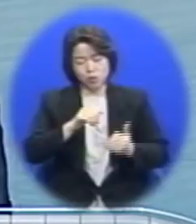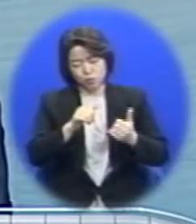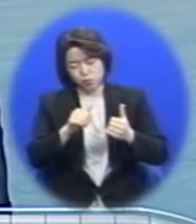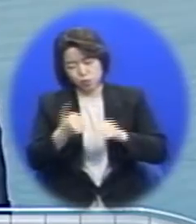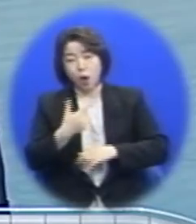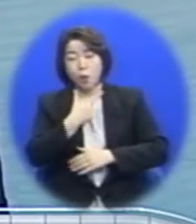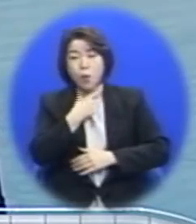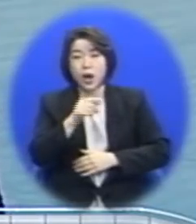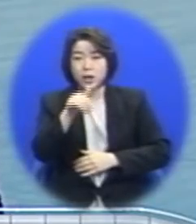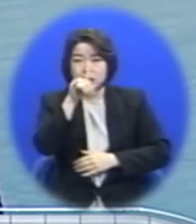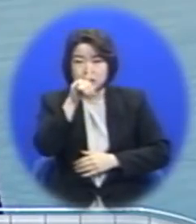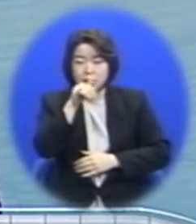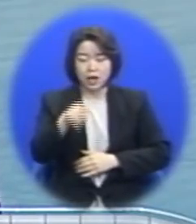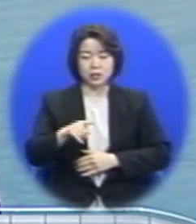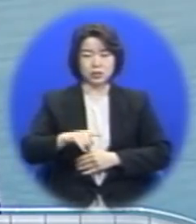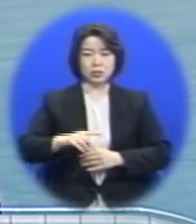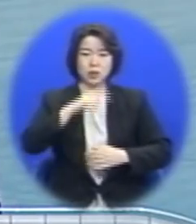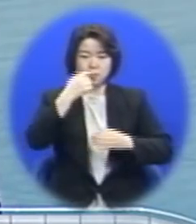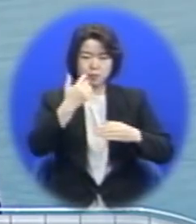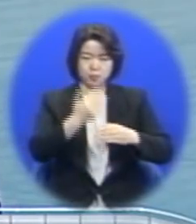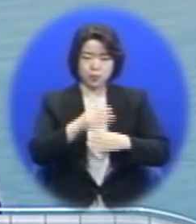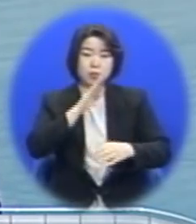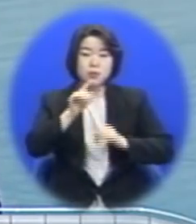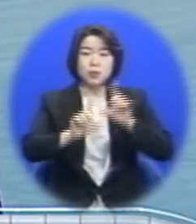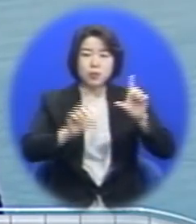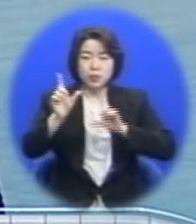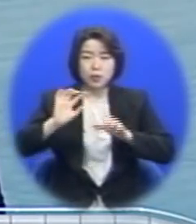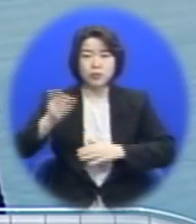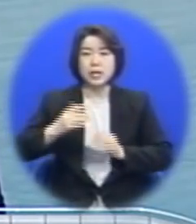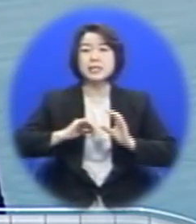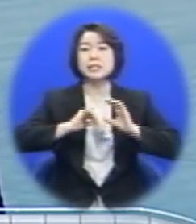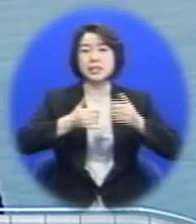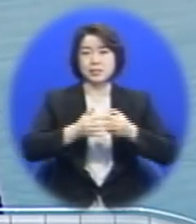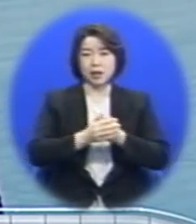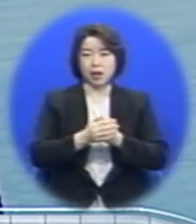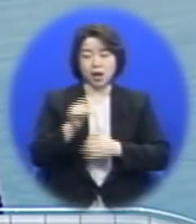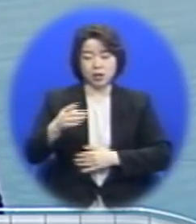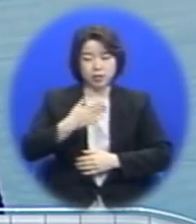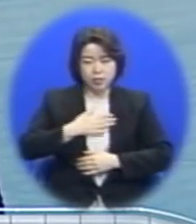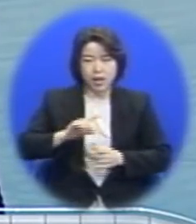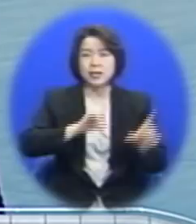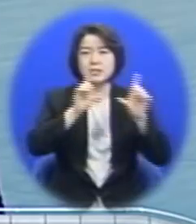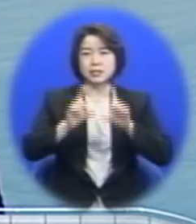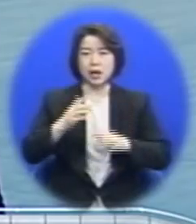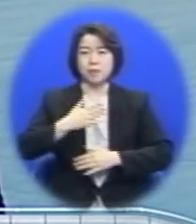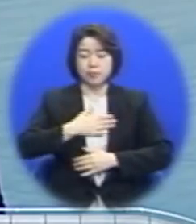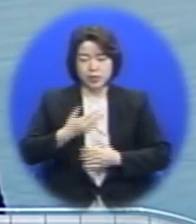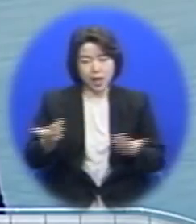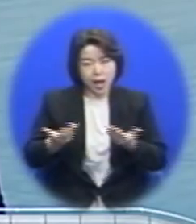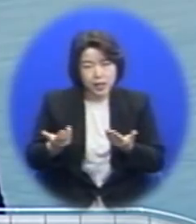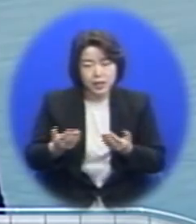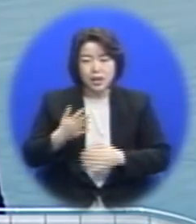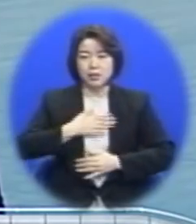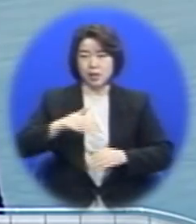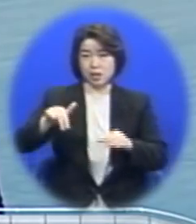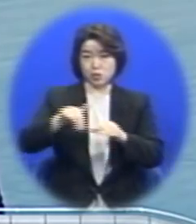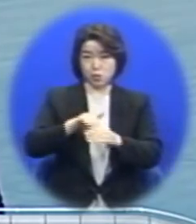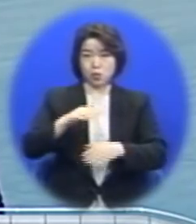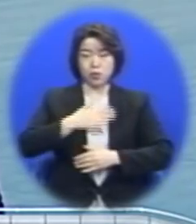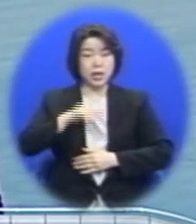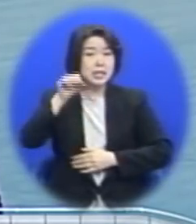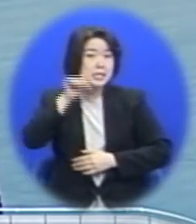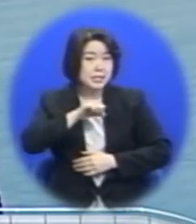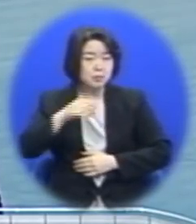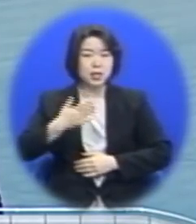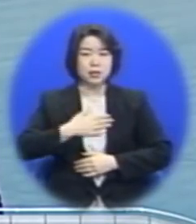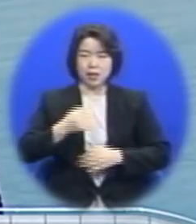있는데 그것은 공산주의가 실현된 세상이다. 그것은 이제 내 삶이요, 내 사업이요, 내 종교요, 내 취미요,